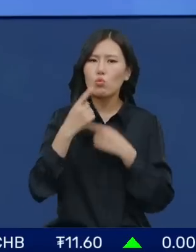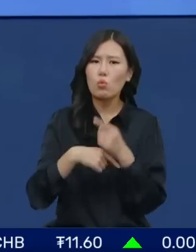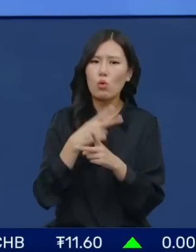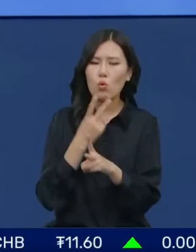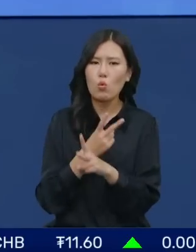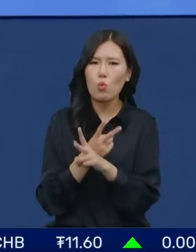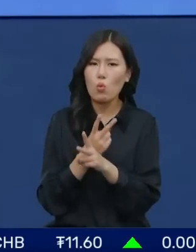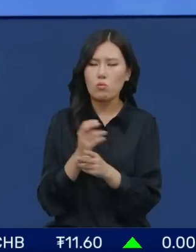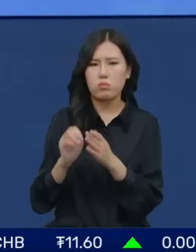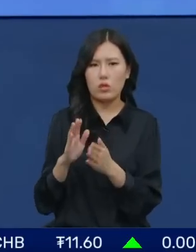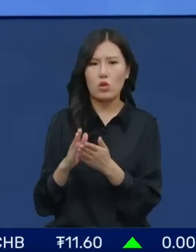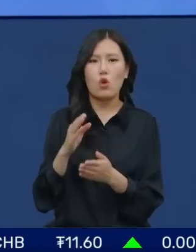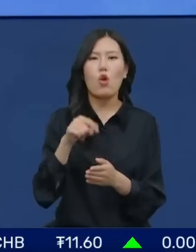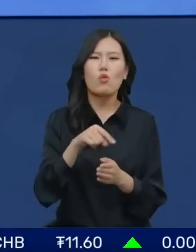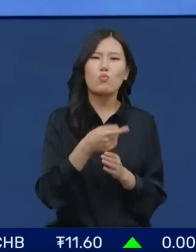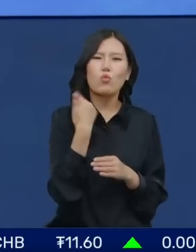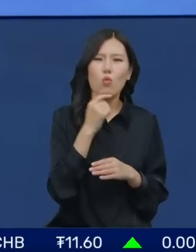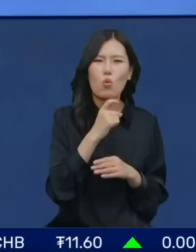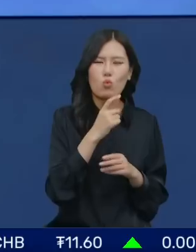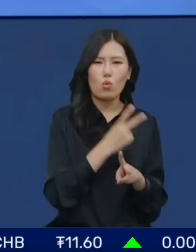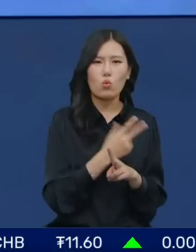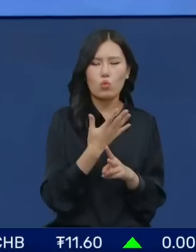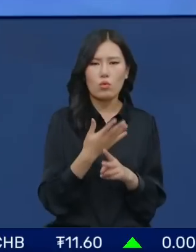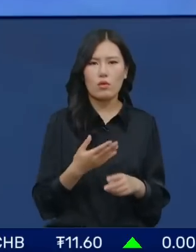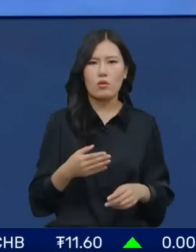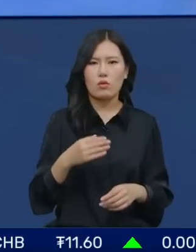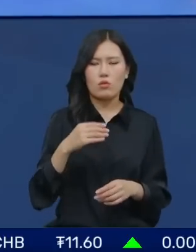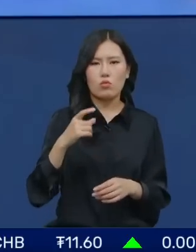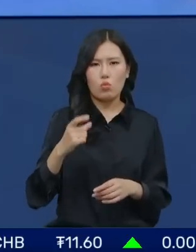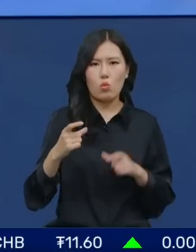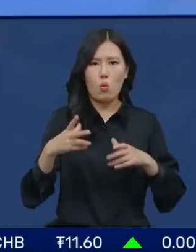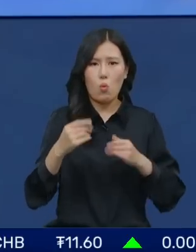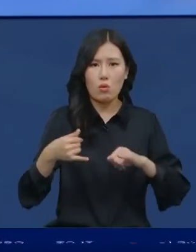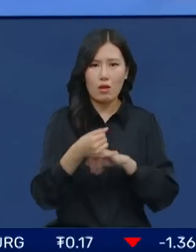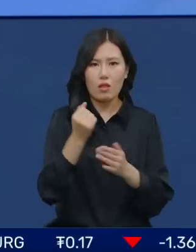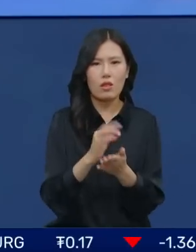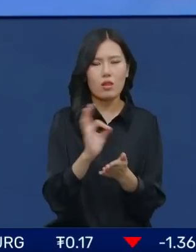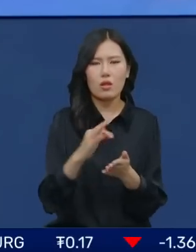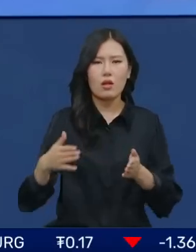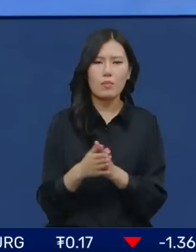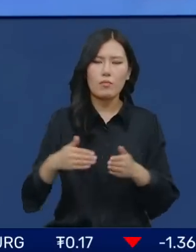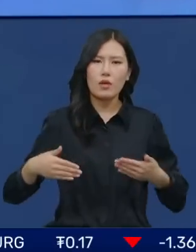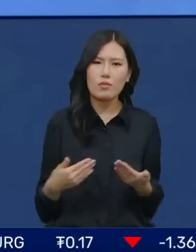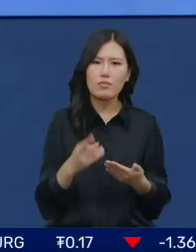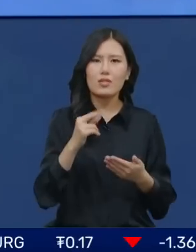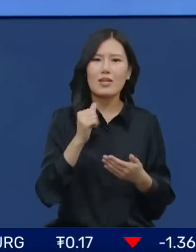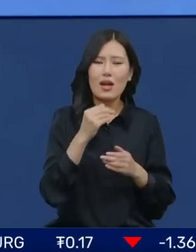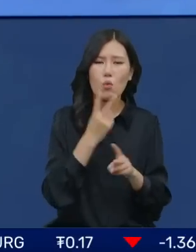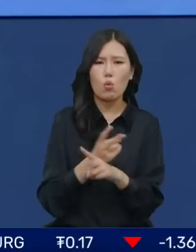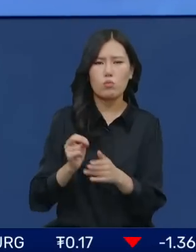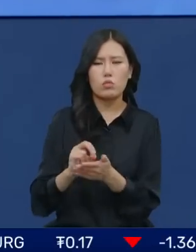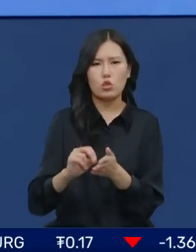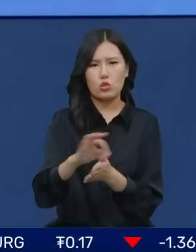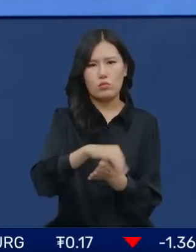хүчин төгөлдөр мөрдөгдөж байгаа хуулинд бол хамтран амьдрах хэлбэр түүнтэй холбоотой эрх зүйн зохицуулт ерөөсөй байдаггүй. За ингээд хүмүүс үр хүүхдтэй болоод гэр